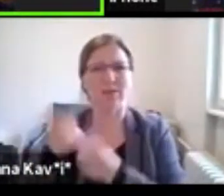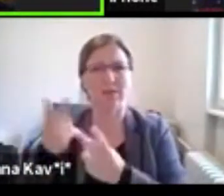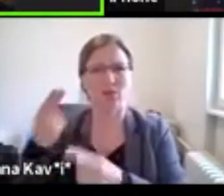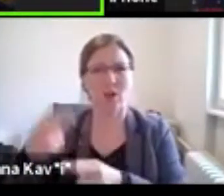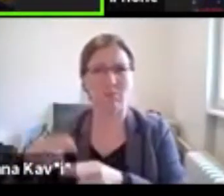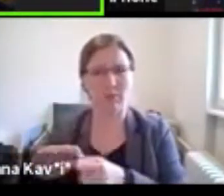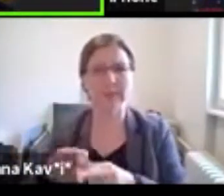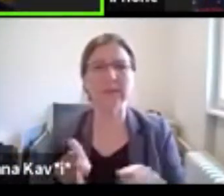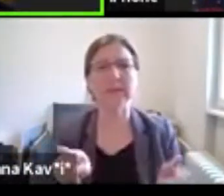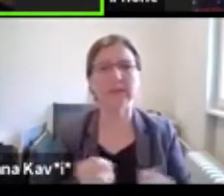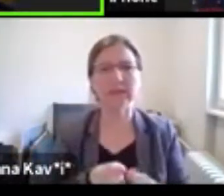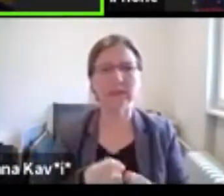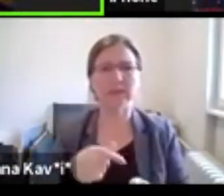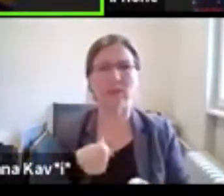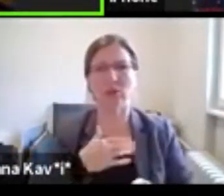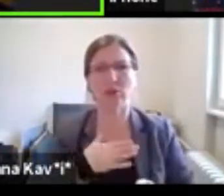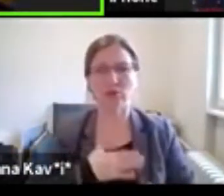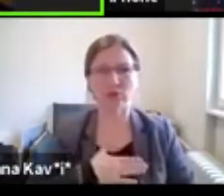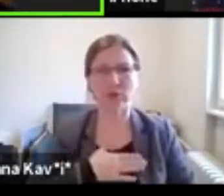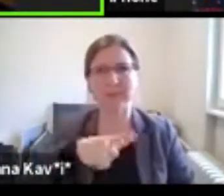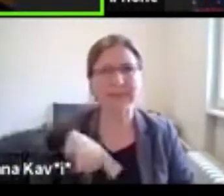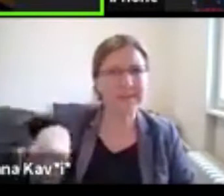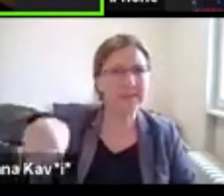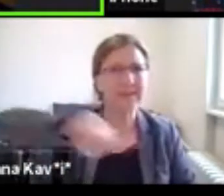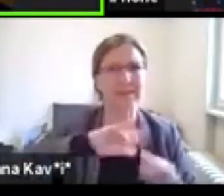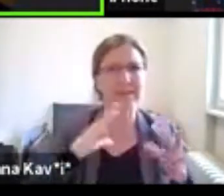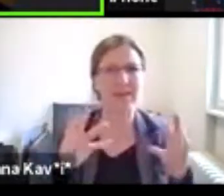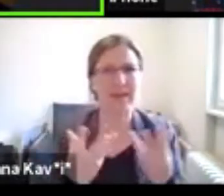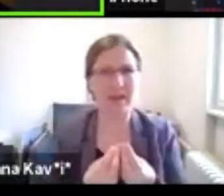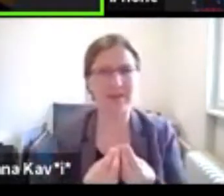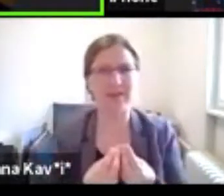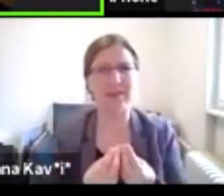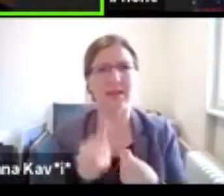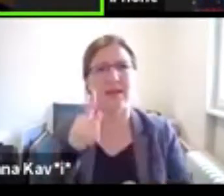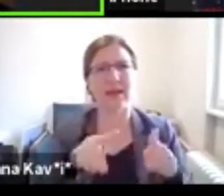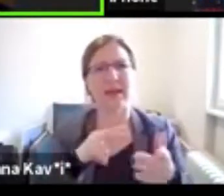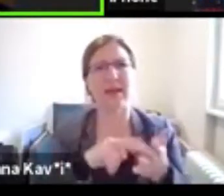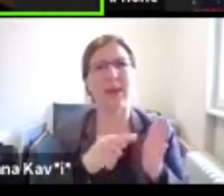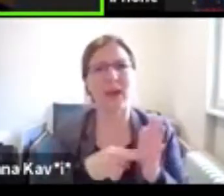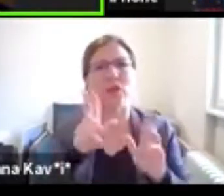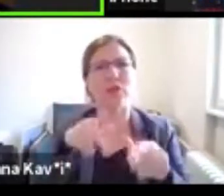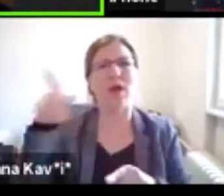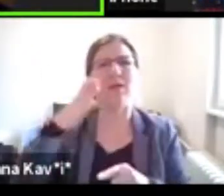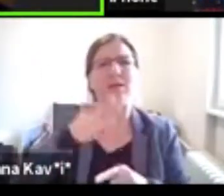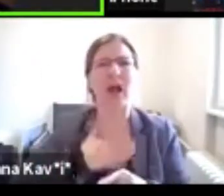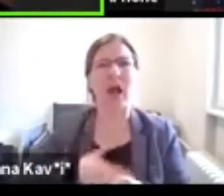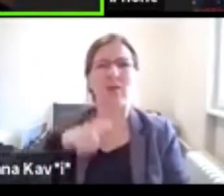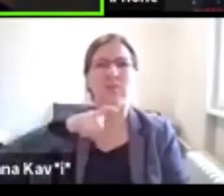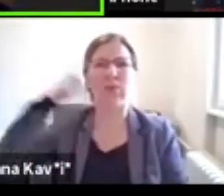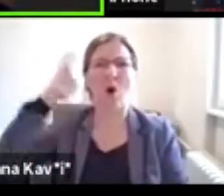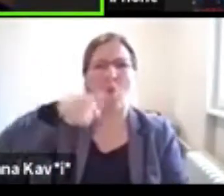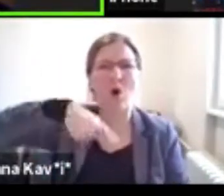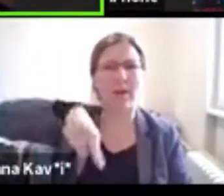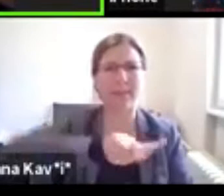neka nas zapravo sve skupa na neki način dragi Bog čuva, neka nas